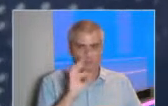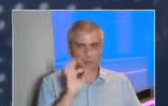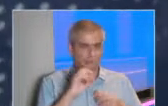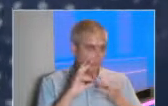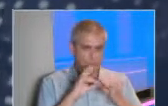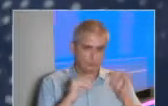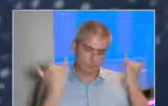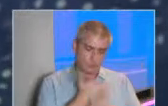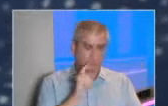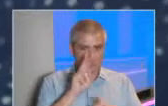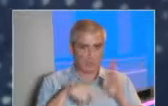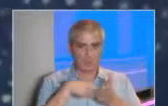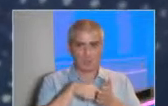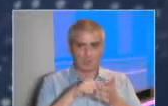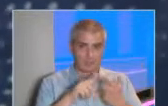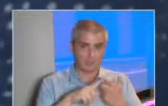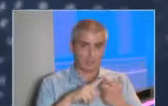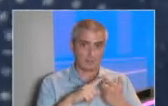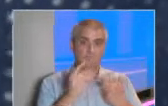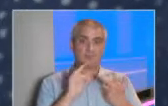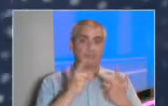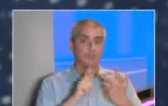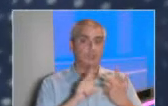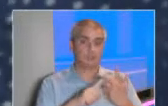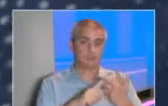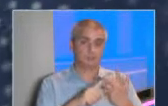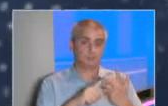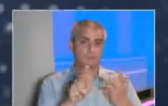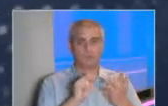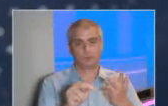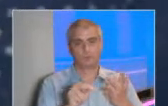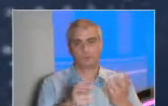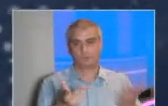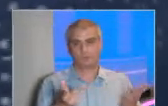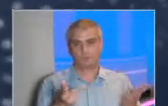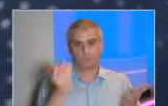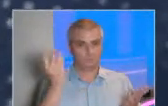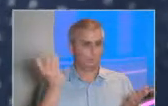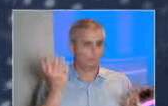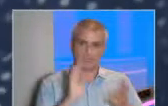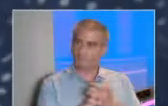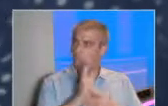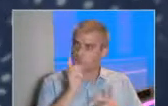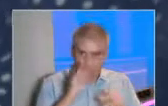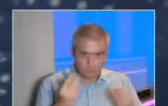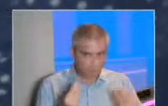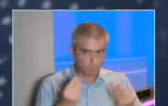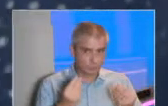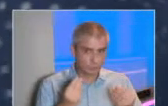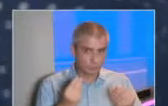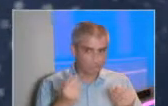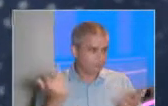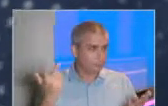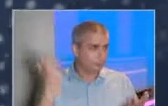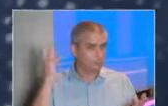נוסחה מוטעת שצריך לתקן אותה. והדבר השלישי הוא הנושא של מורים בסיכון. חברים, אם יש משהו שמדיר,